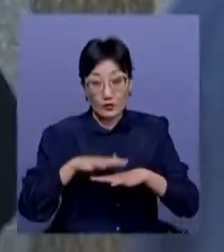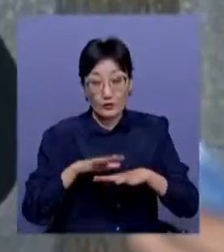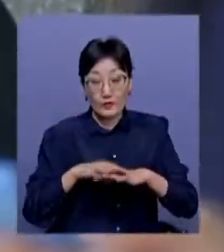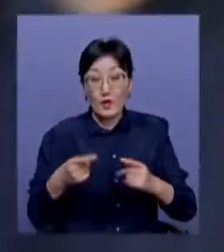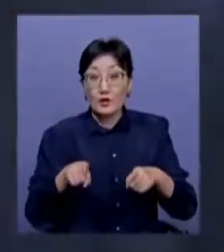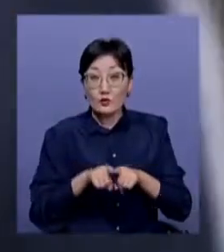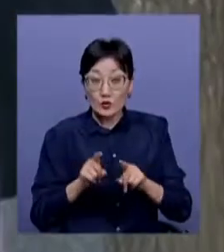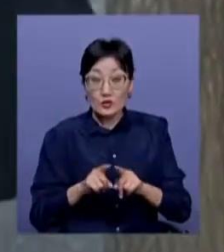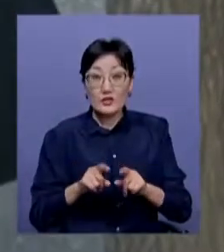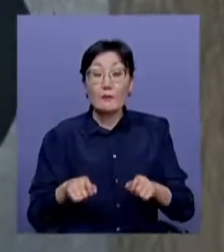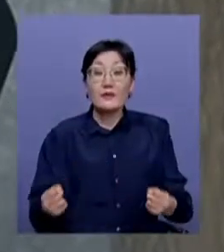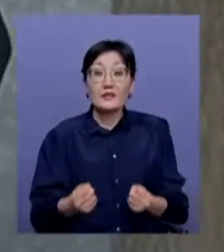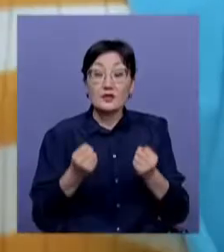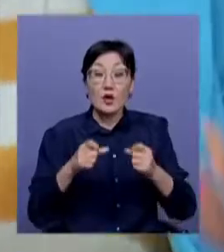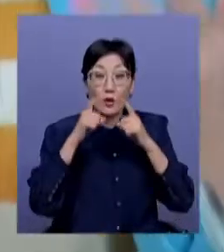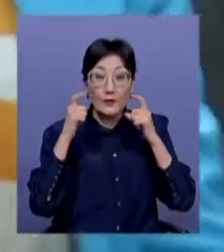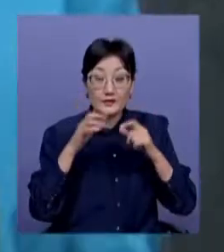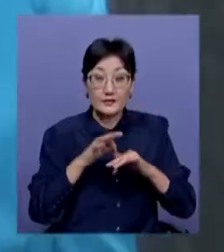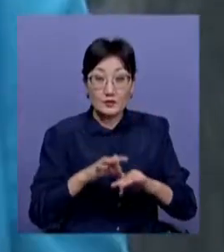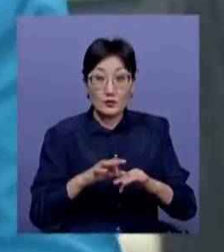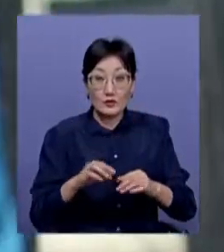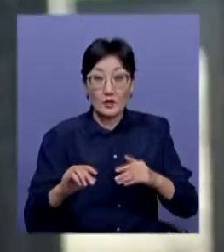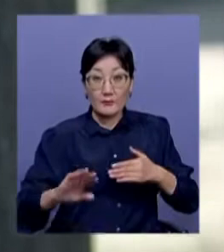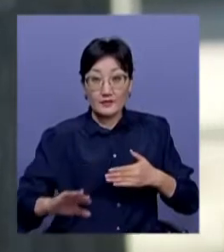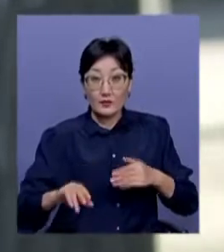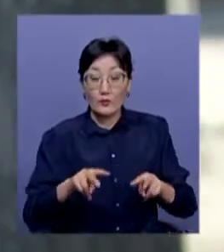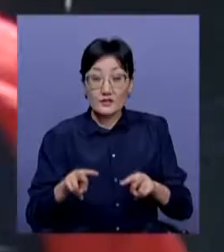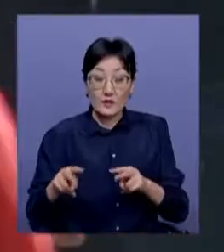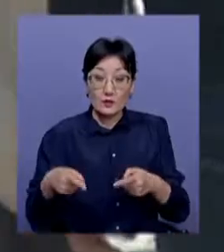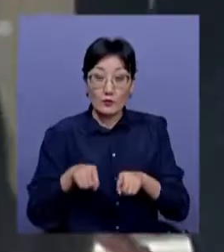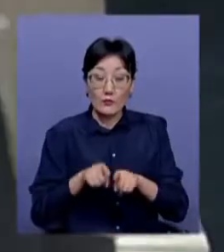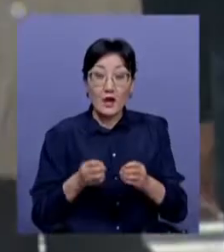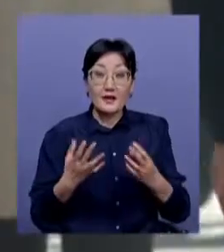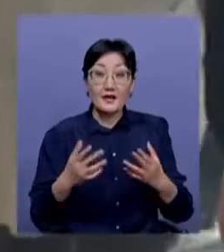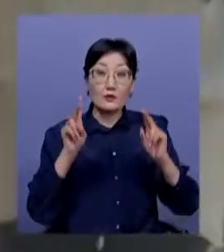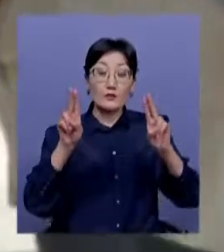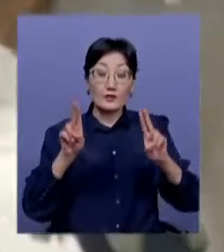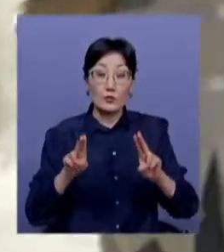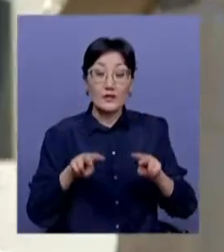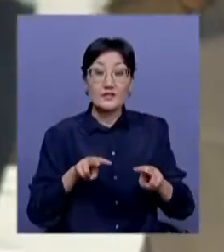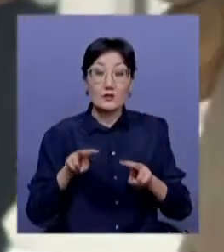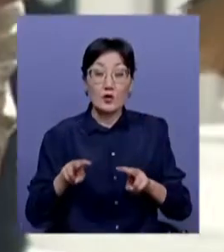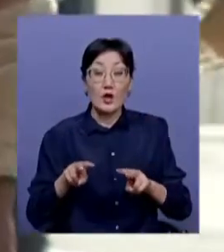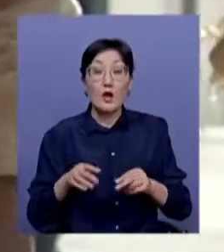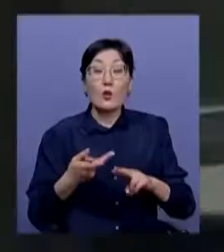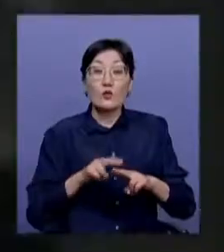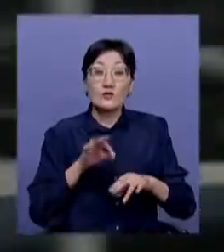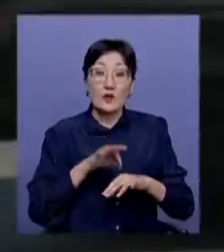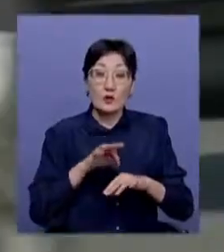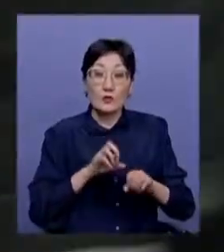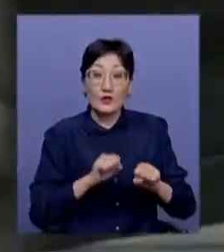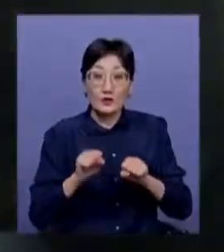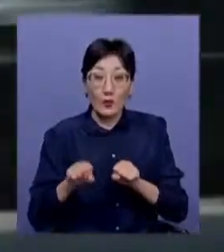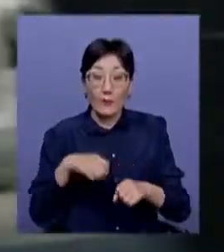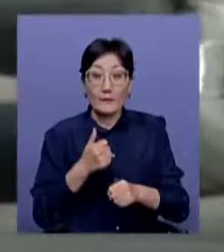қос қолдап қолдауда. Олар маска тағу, әлеуметтік арақашықтықты сақтау сынды қарапайым қағидаларды ұстану аты жаман аурудың алдын